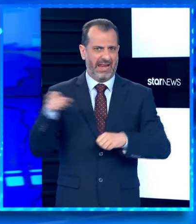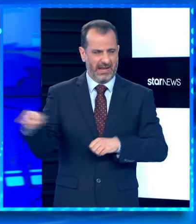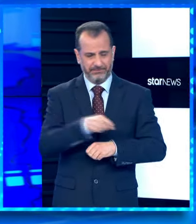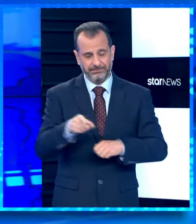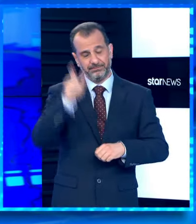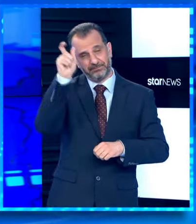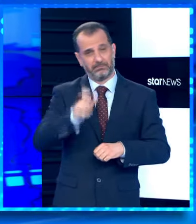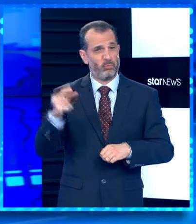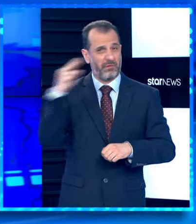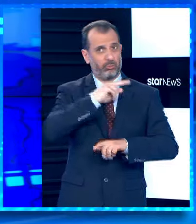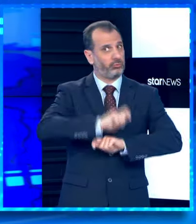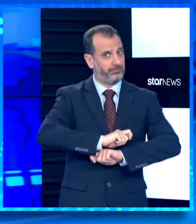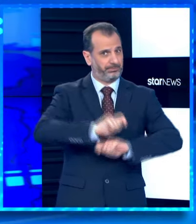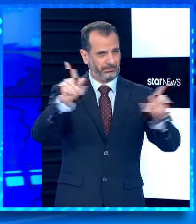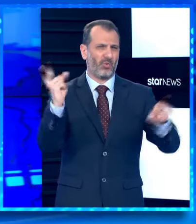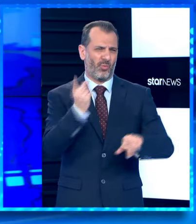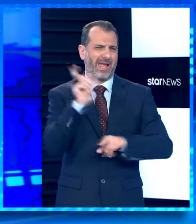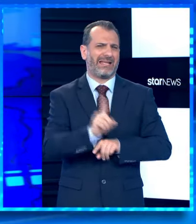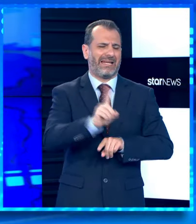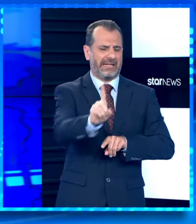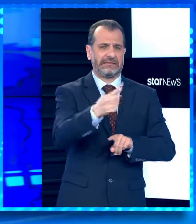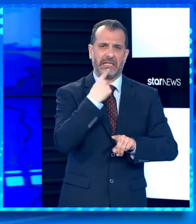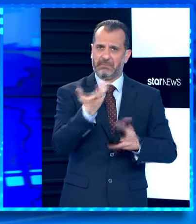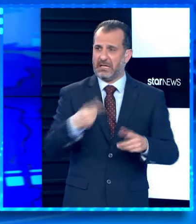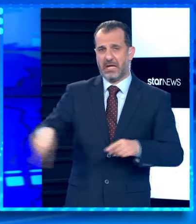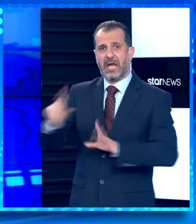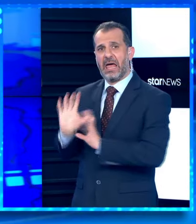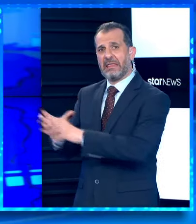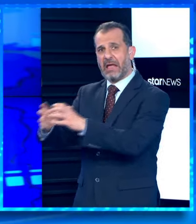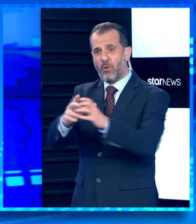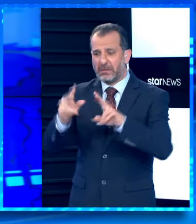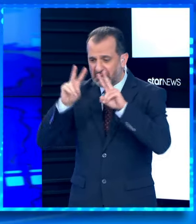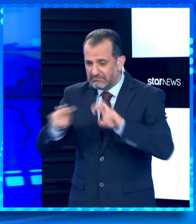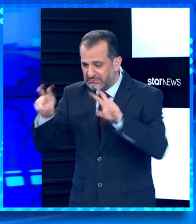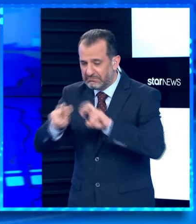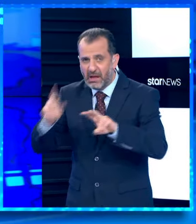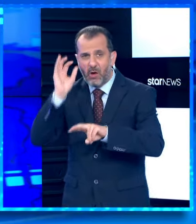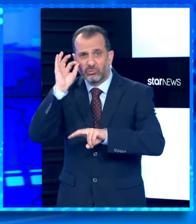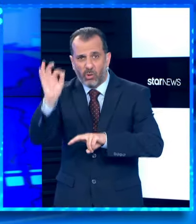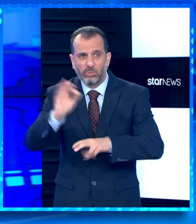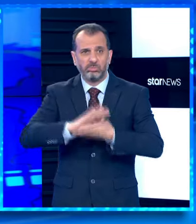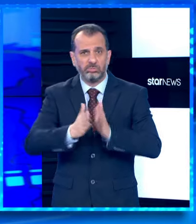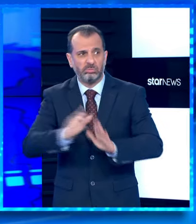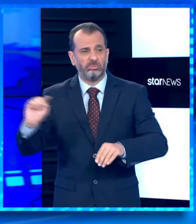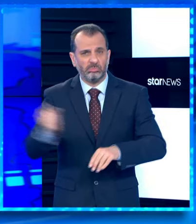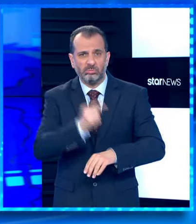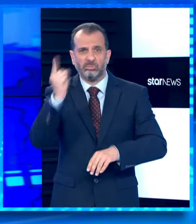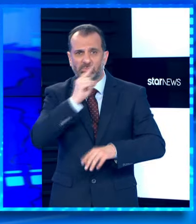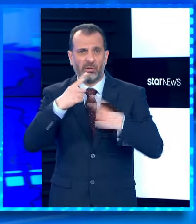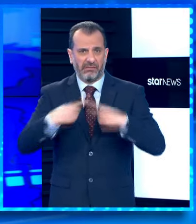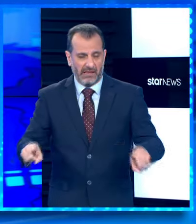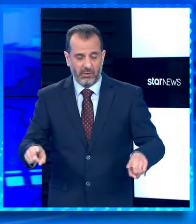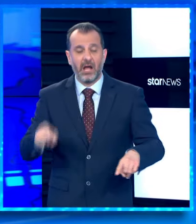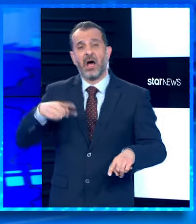του έκανε λόγο για πολιτική τιμωρηχία από τα κόμματα της αντιπολίτευσης, τα οποία από την πλευρά τους εξακολουθούν να κατηγορούν την κυβέρνηση